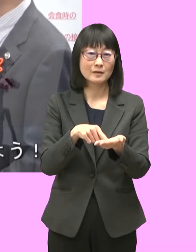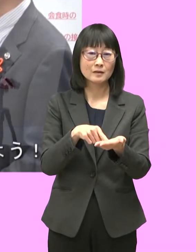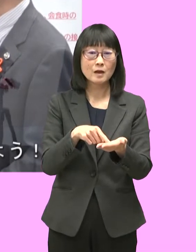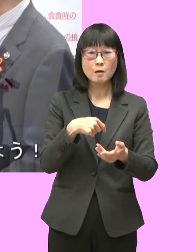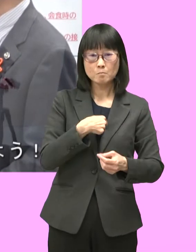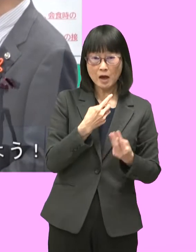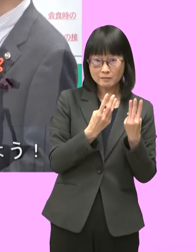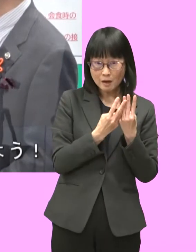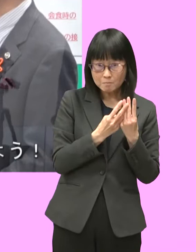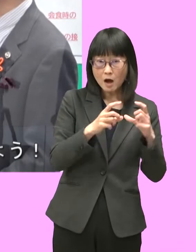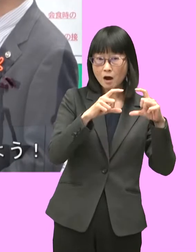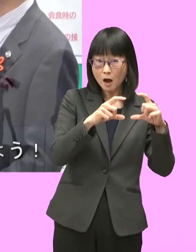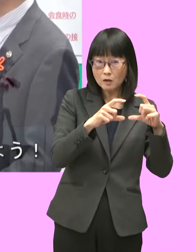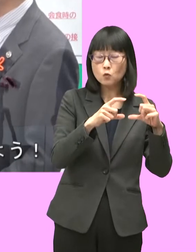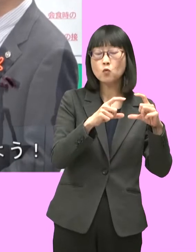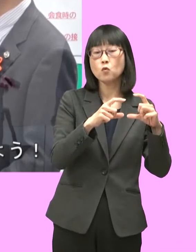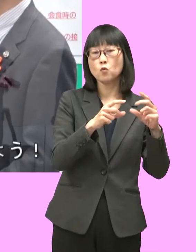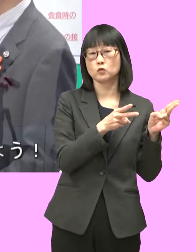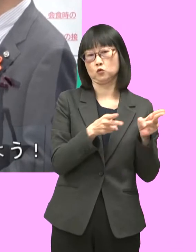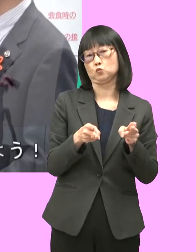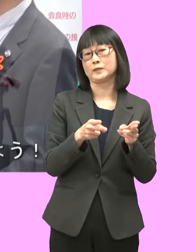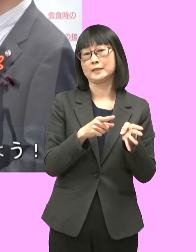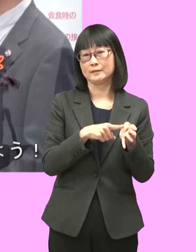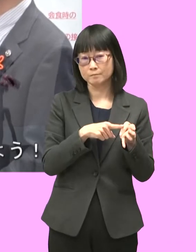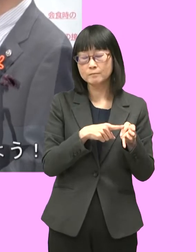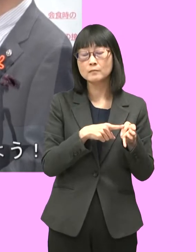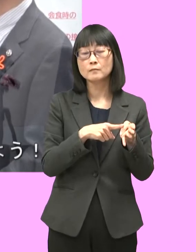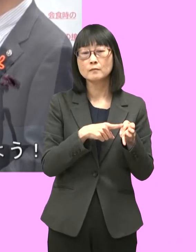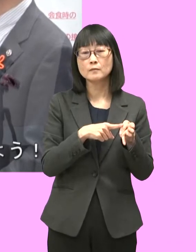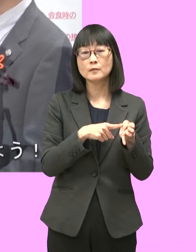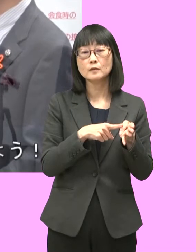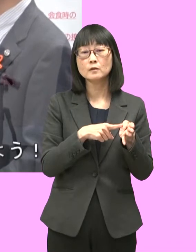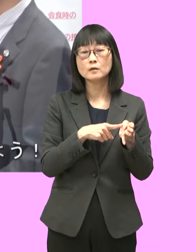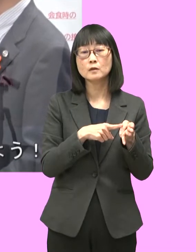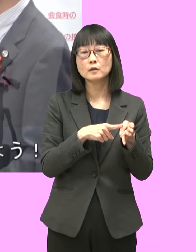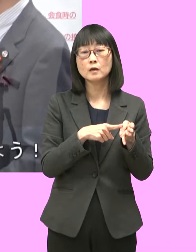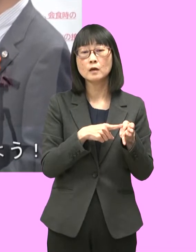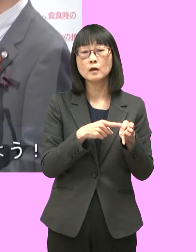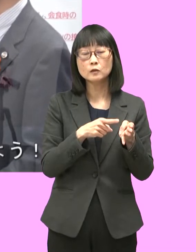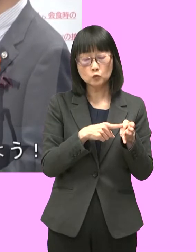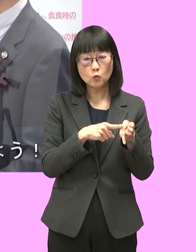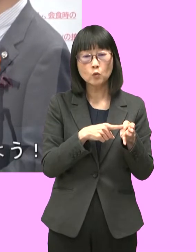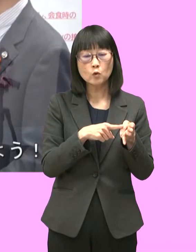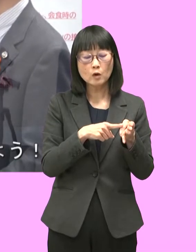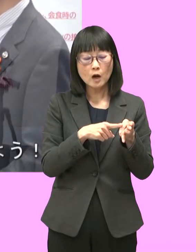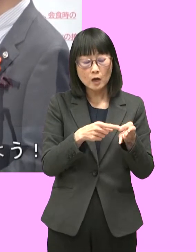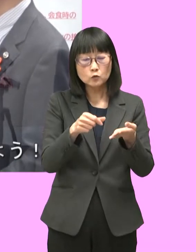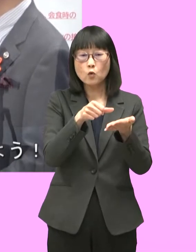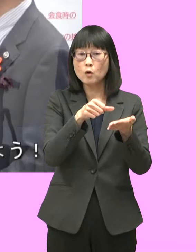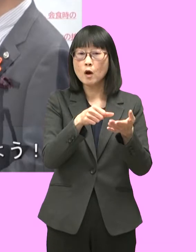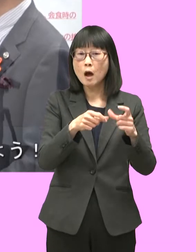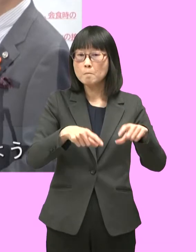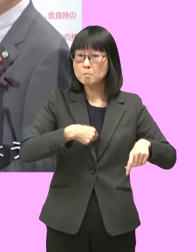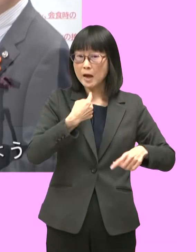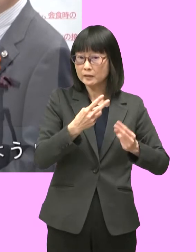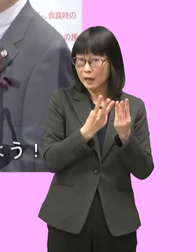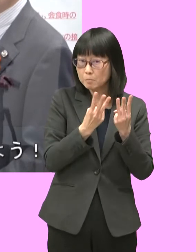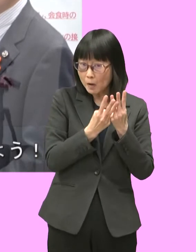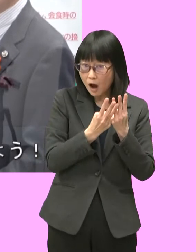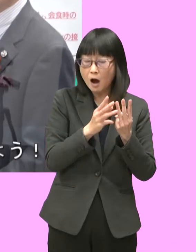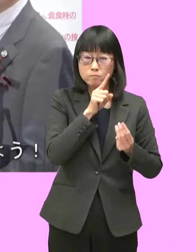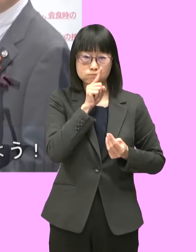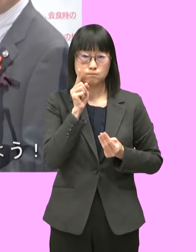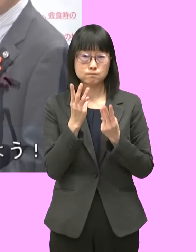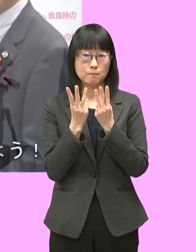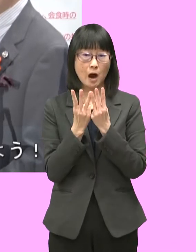をこれ持っている方は当然持ってますし、でその交付時に数字4桁の暗証番号を